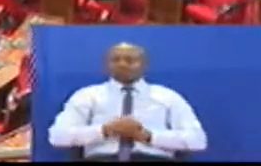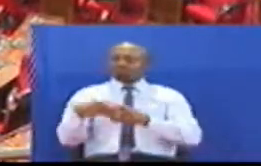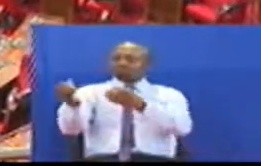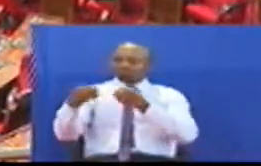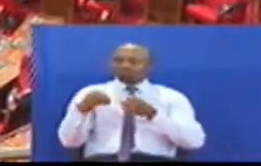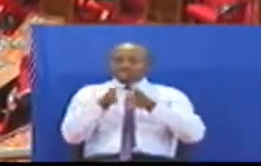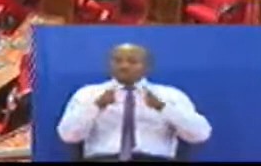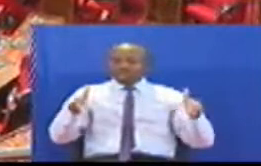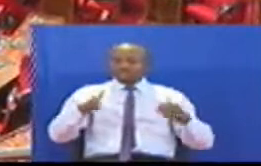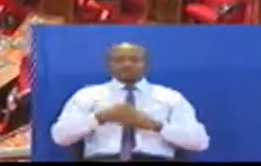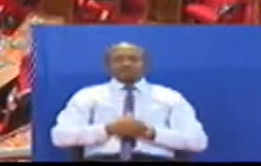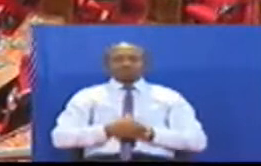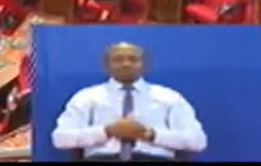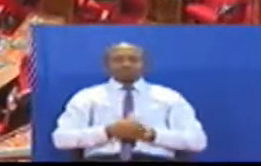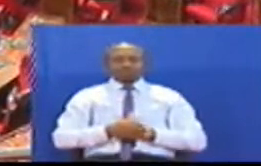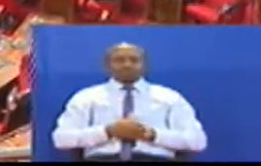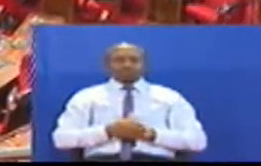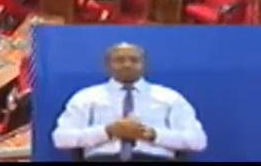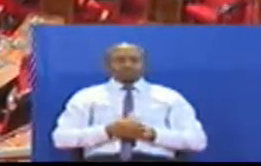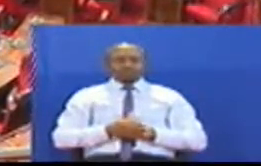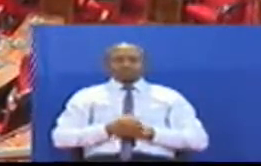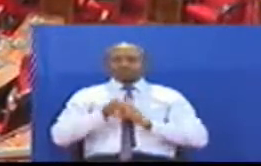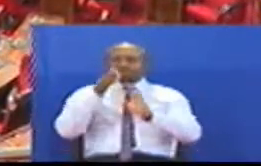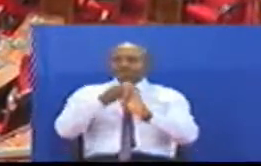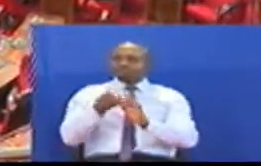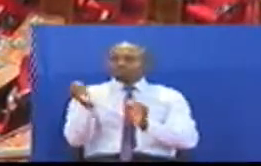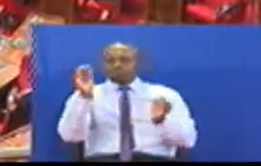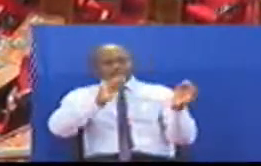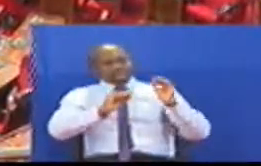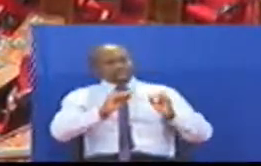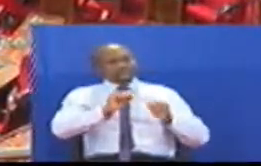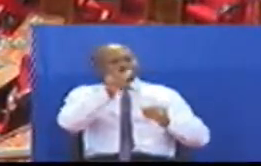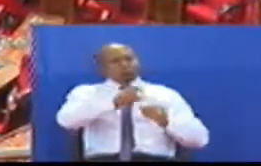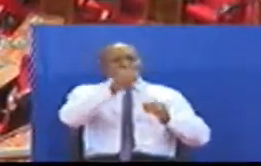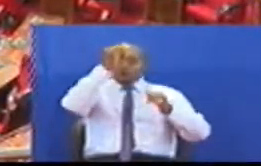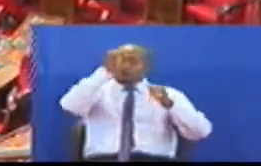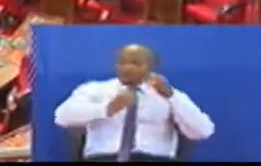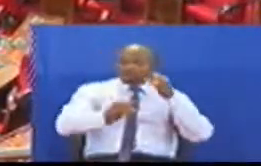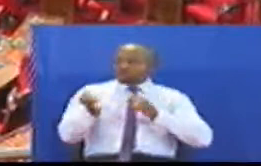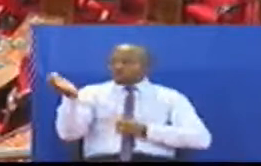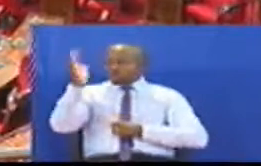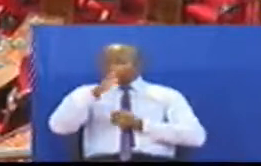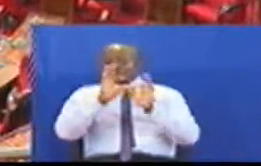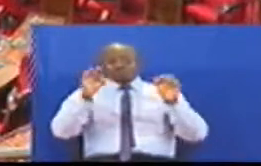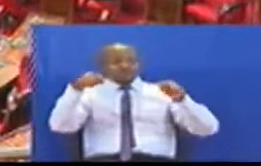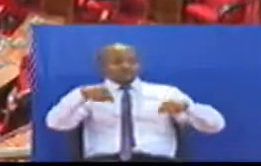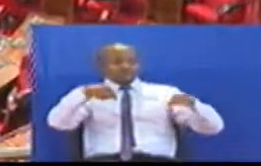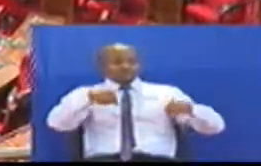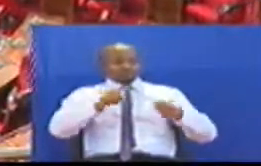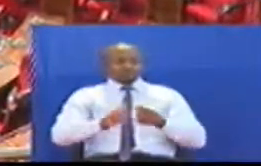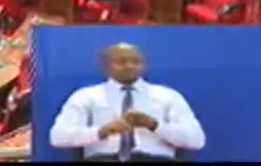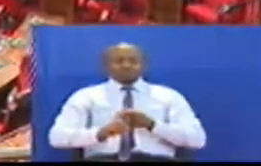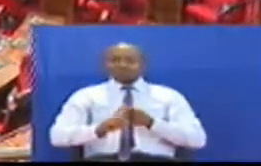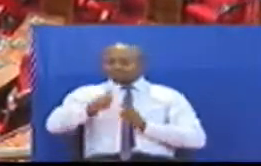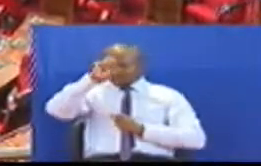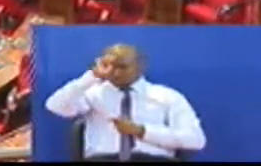nafasi hii ili walau niweze kuwa mchangiaji wa mwisho katika hii siku njema ya leo. Mheshimiwa Speaker, na